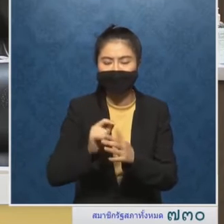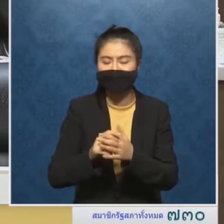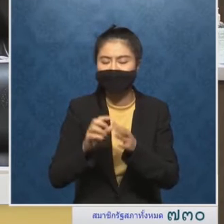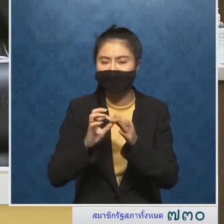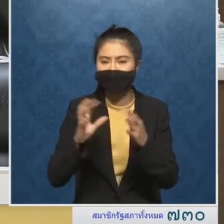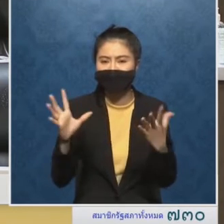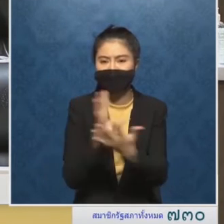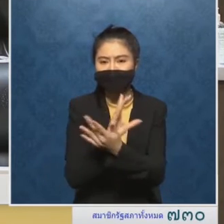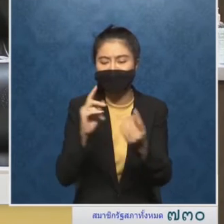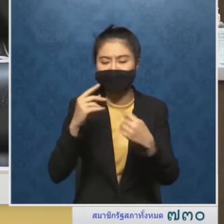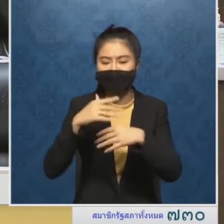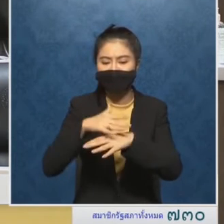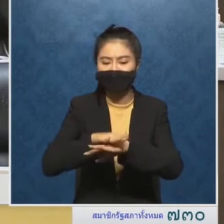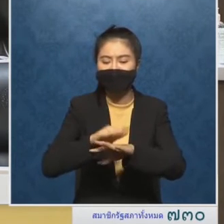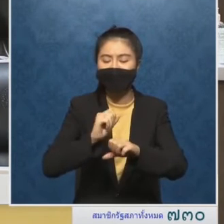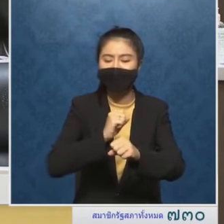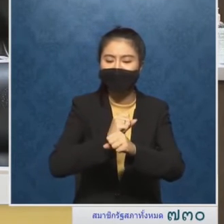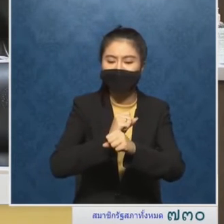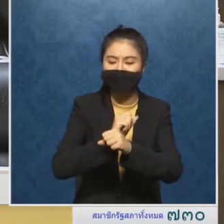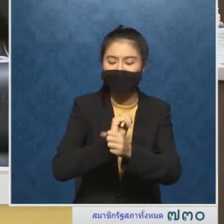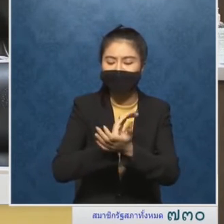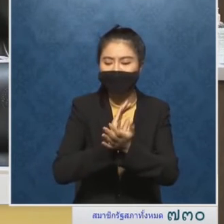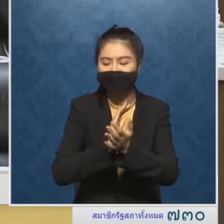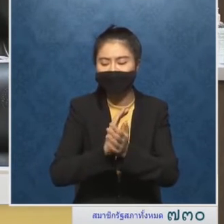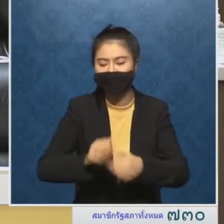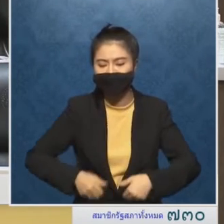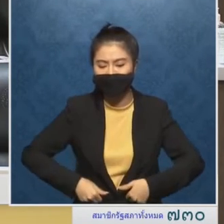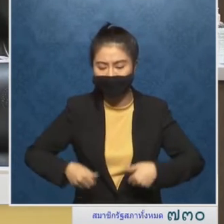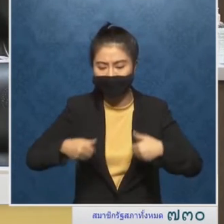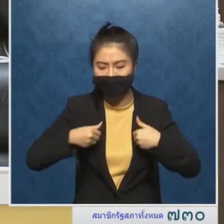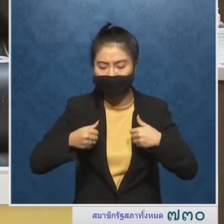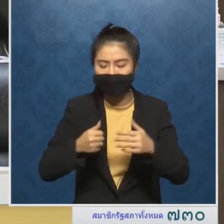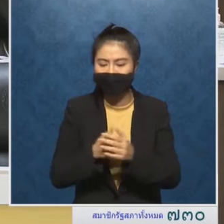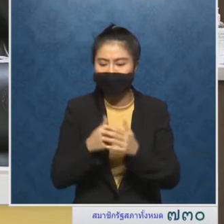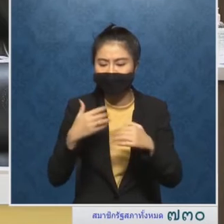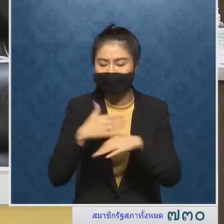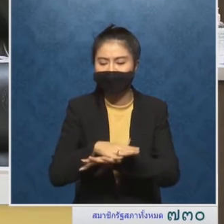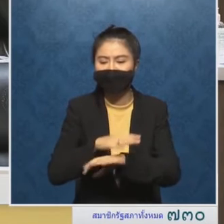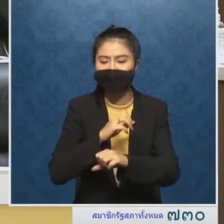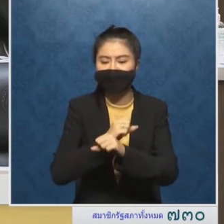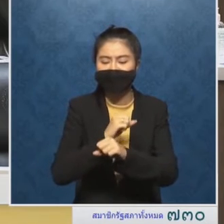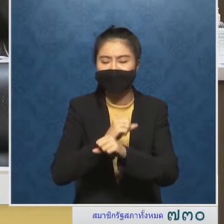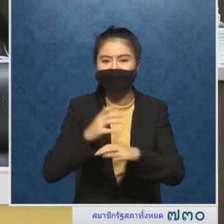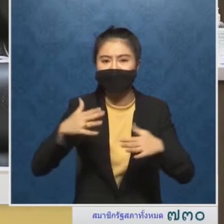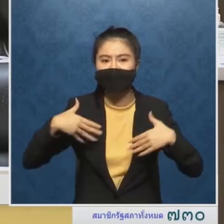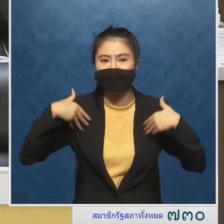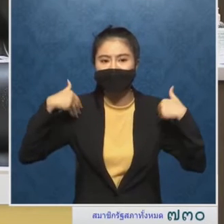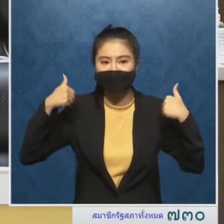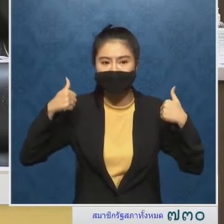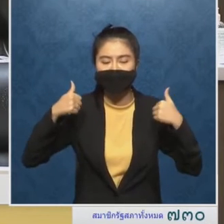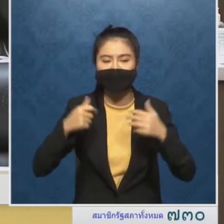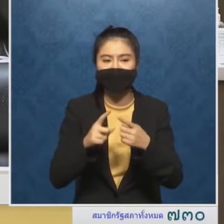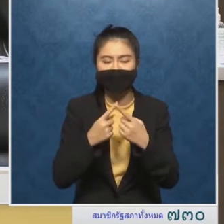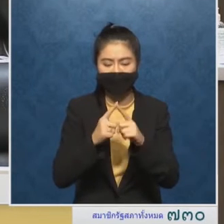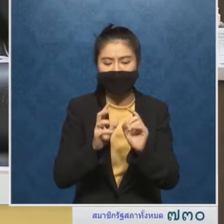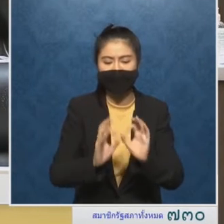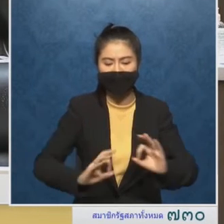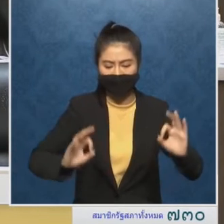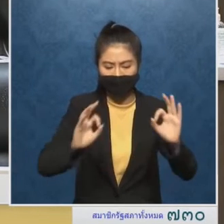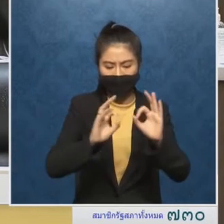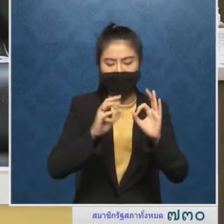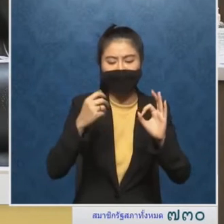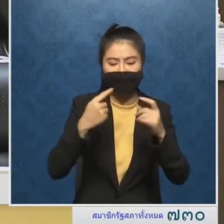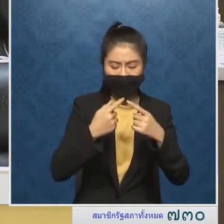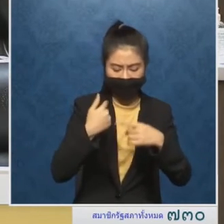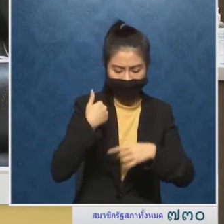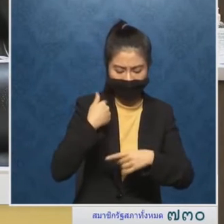รม สัคมาทหลากหลาย Swedenั้งในเรื่สามคัญี้ผมเหนวามสามค แต่ก็ไม่เหน ในรrecord พลาชบัจัิฉบั